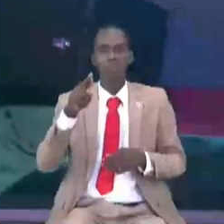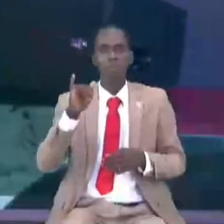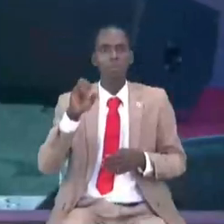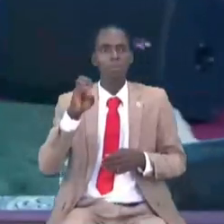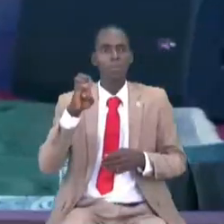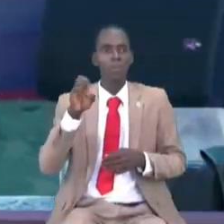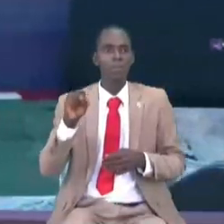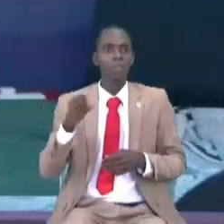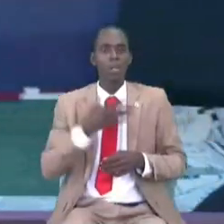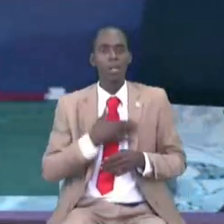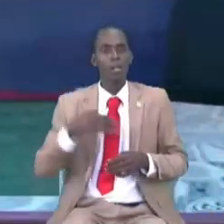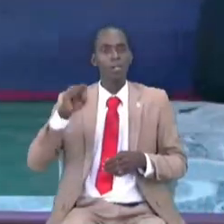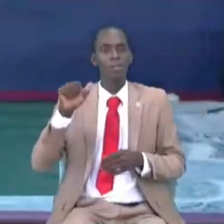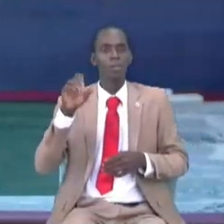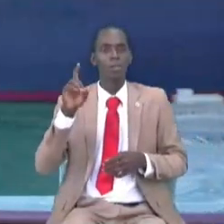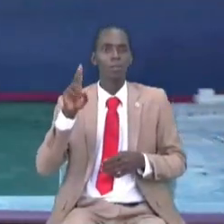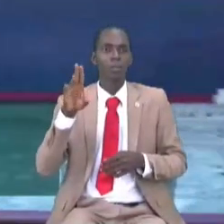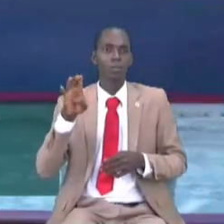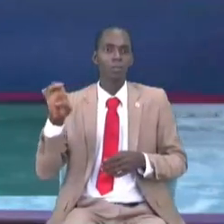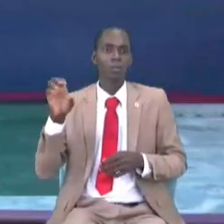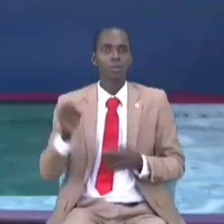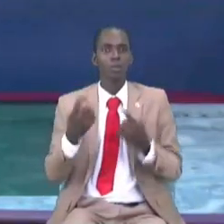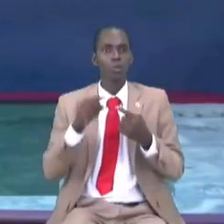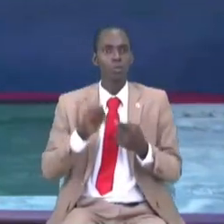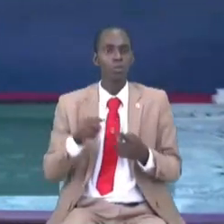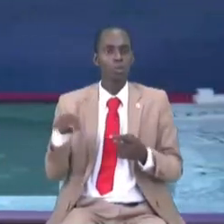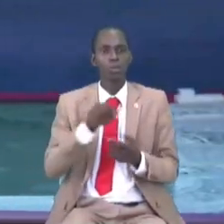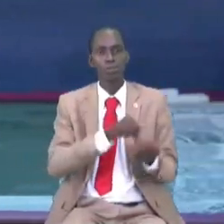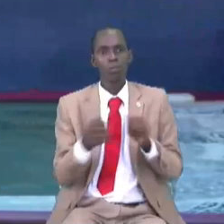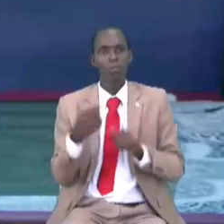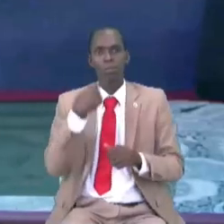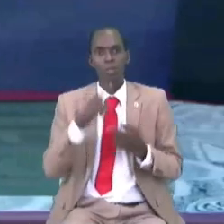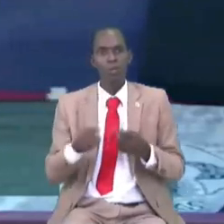vous a appris à fuir la colère à venir?